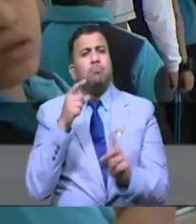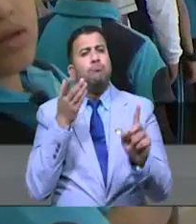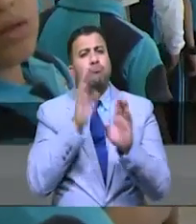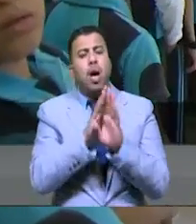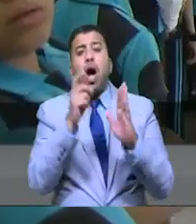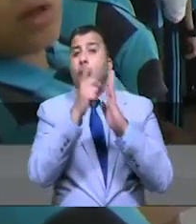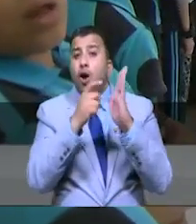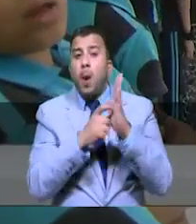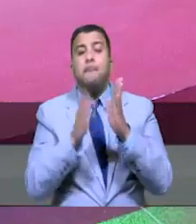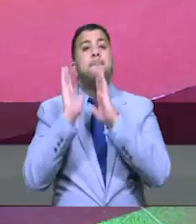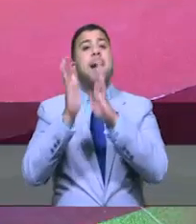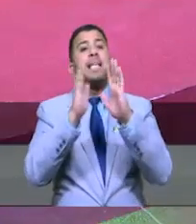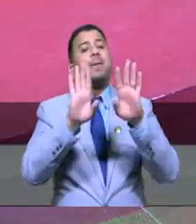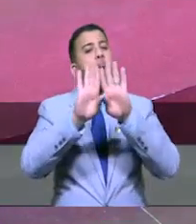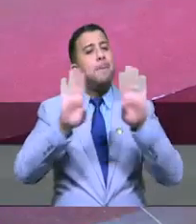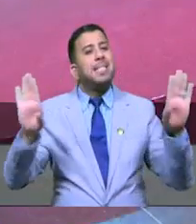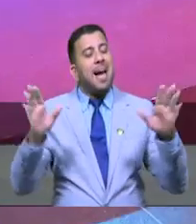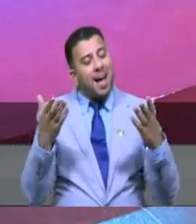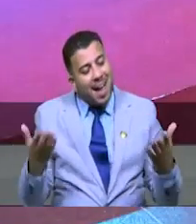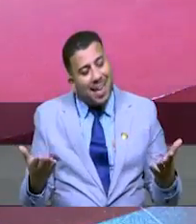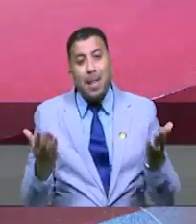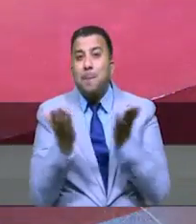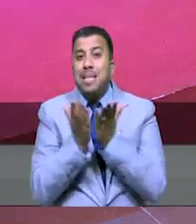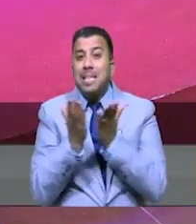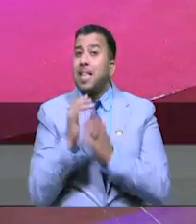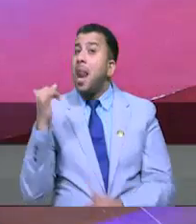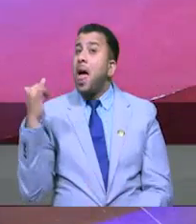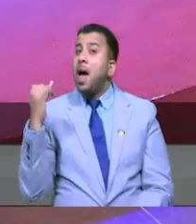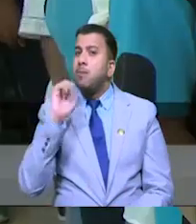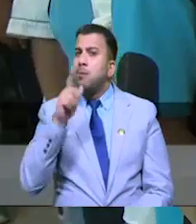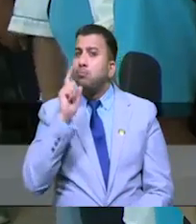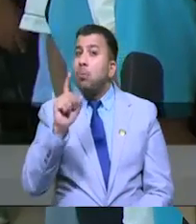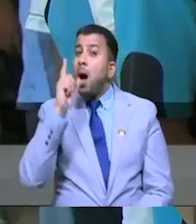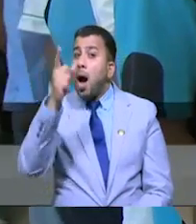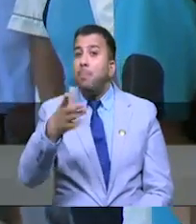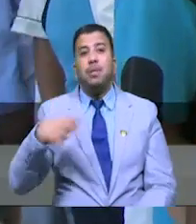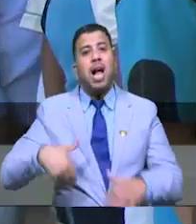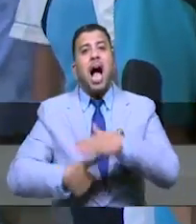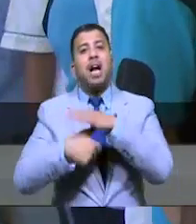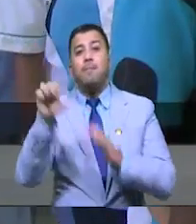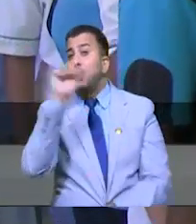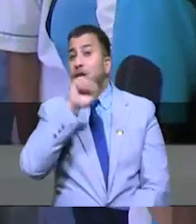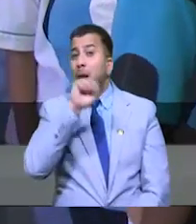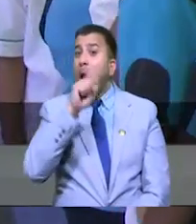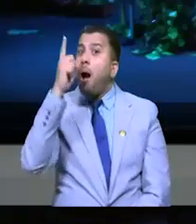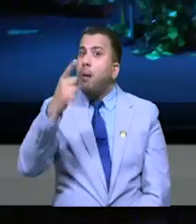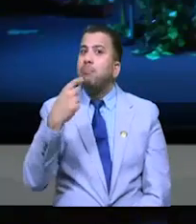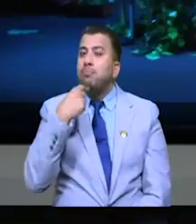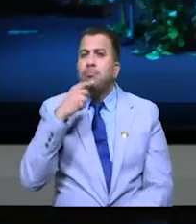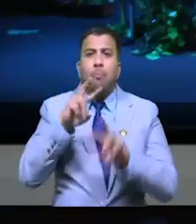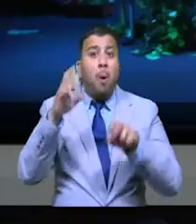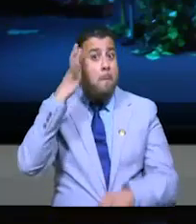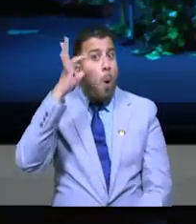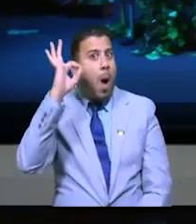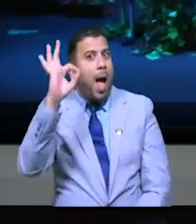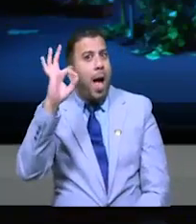في نصوصها إلى المكتبة المسرحية المدرسية العربية لتجسد بهذا توجيهات صاحب السمو حاكم الشارقة في اكتشاف